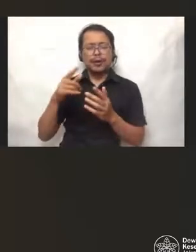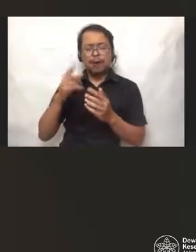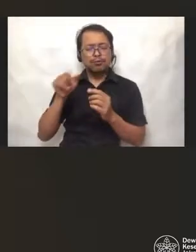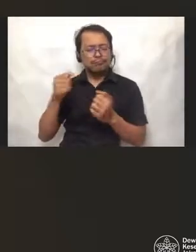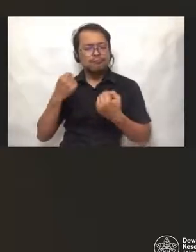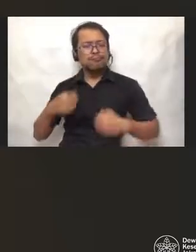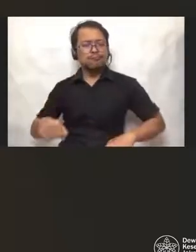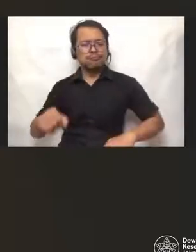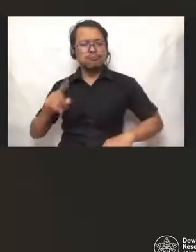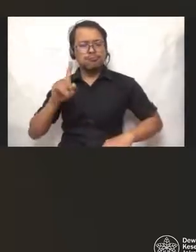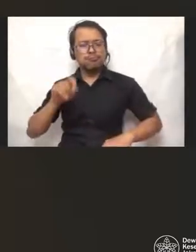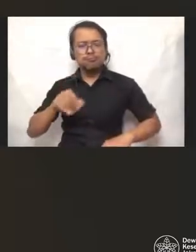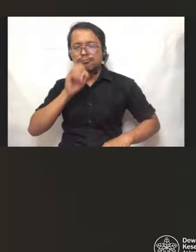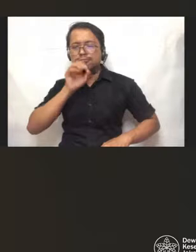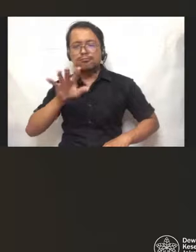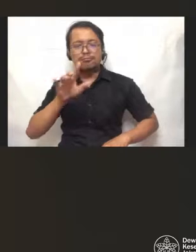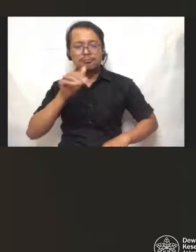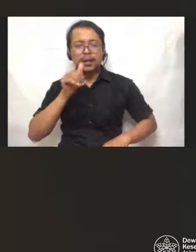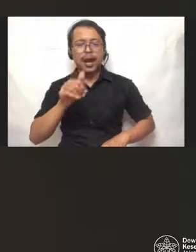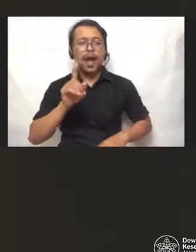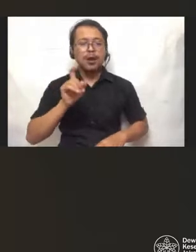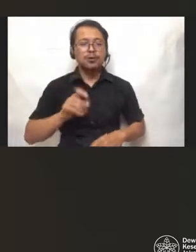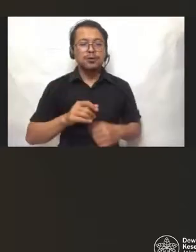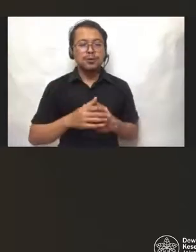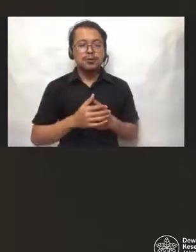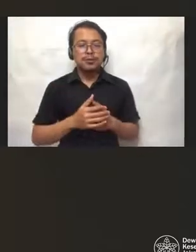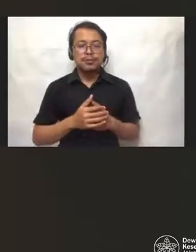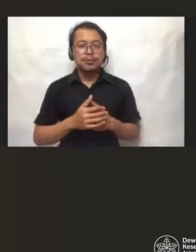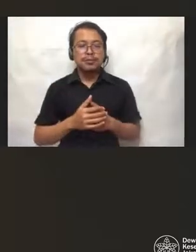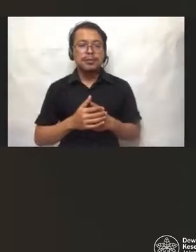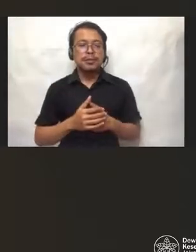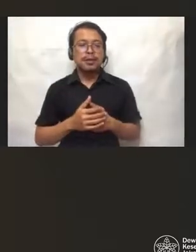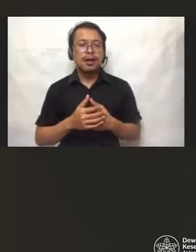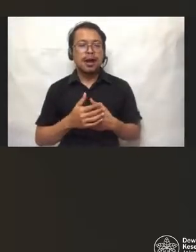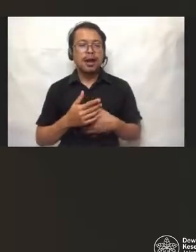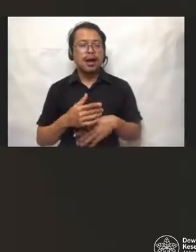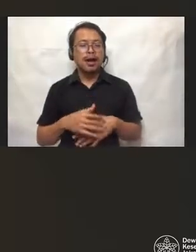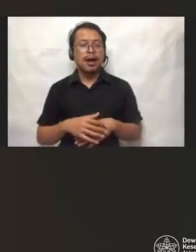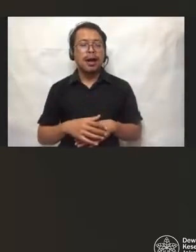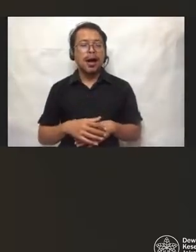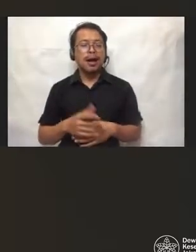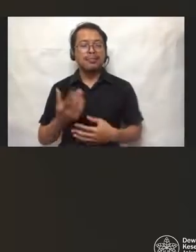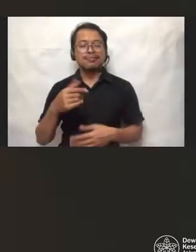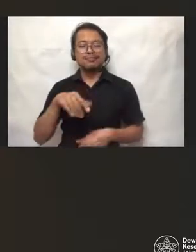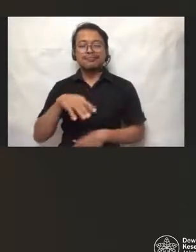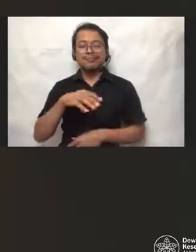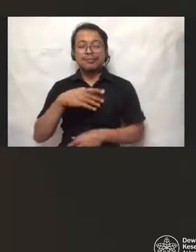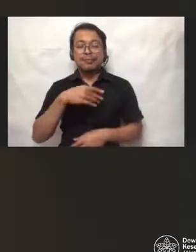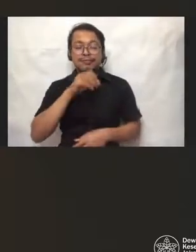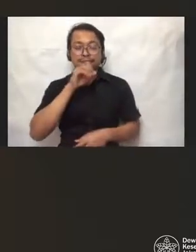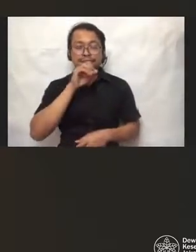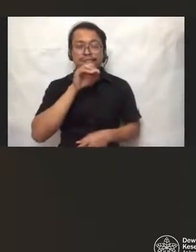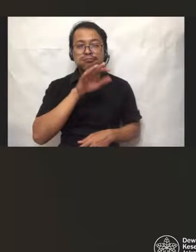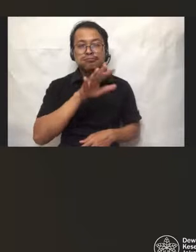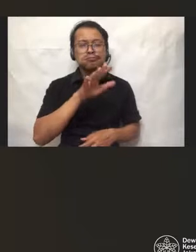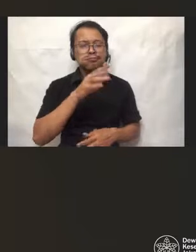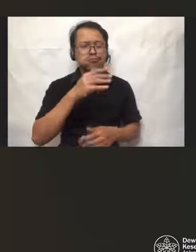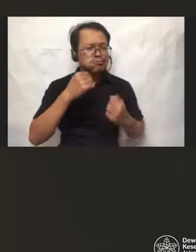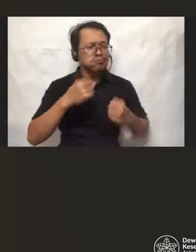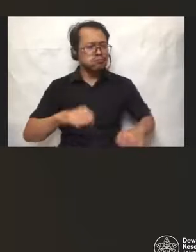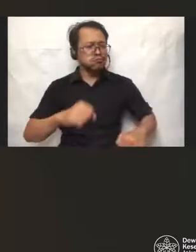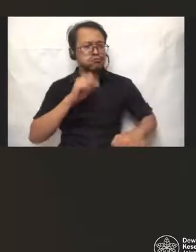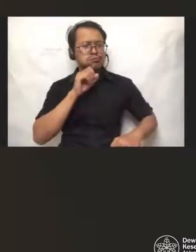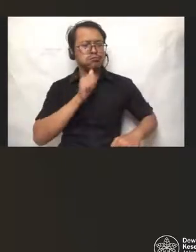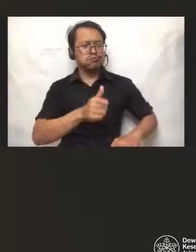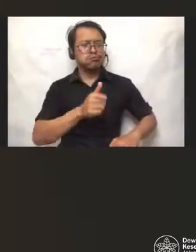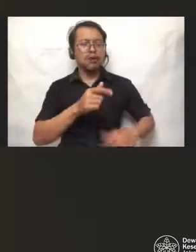Keberanian menyampaikan kebenaran yang diyakininya secara sistematis dan kritis adalah ciri utama seorang intelektual. Dan